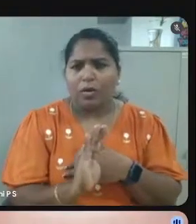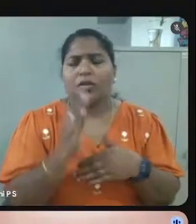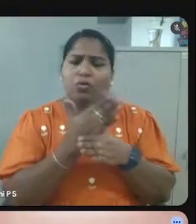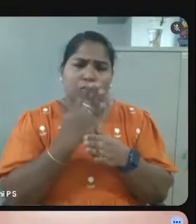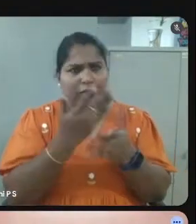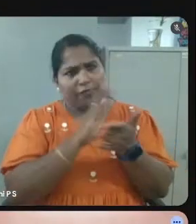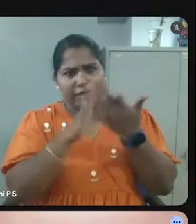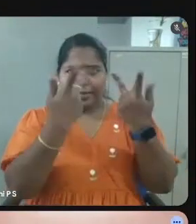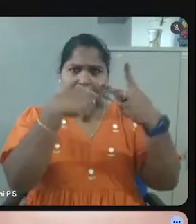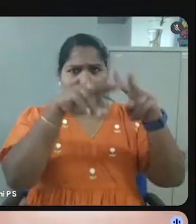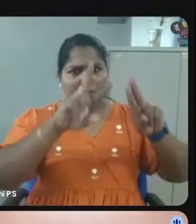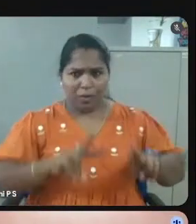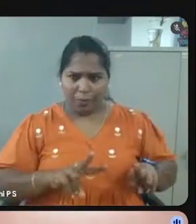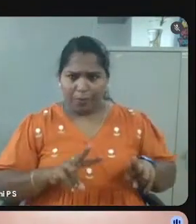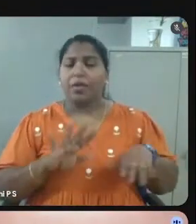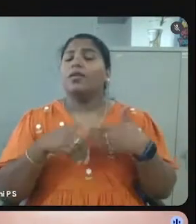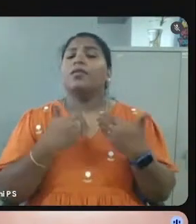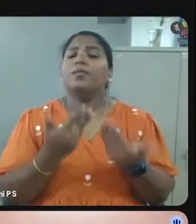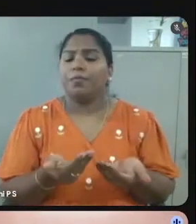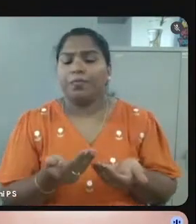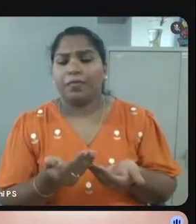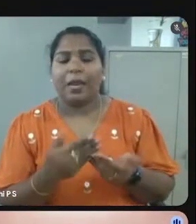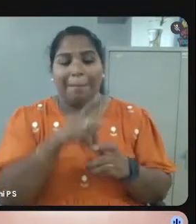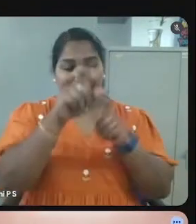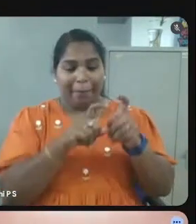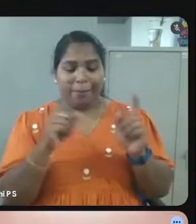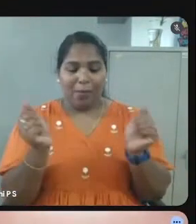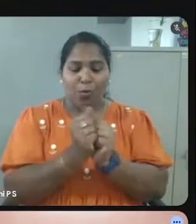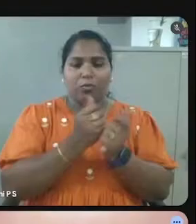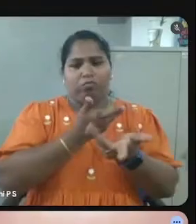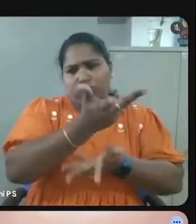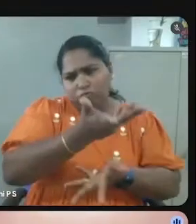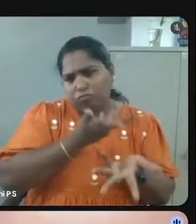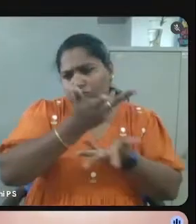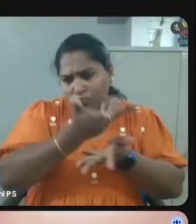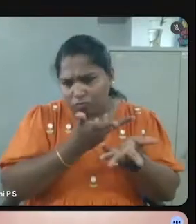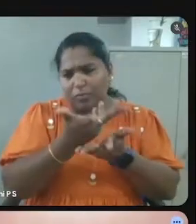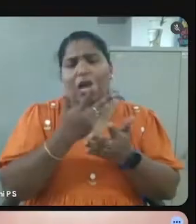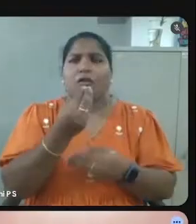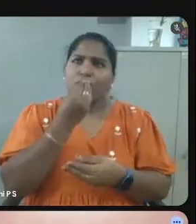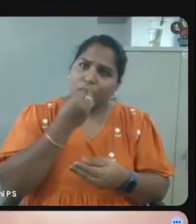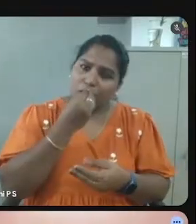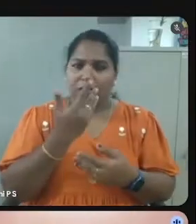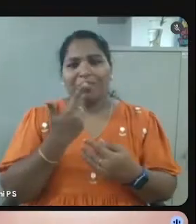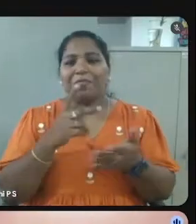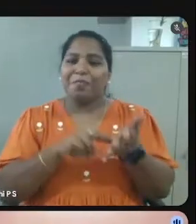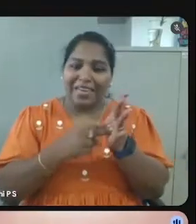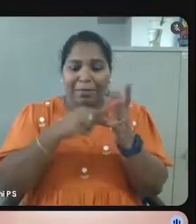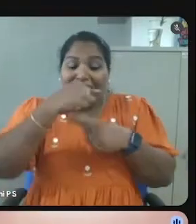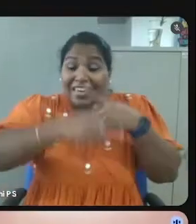തിരിച്ചു വരും, പിന്നെ ആൾക്കാരോട് സംസാരിക്കും, ആഹാരം കഴിക്കും,